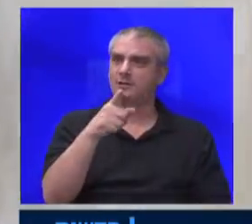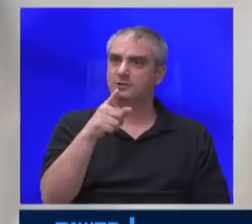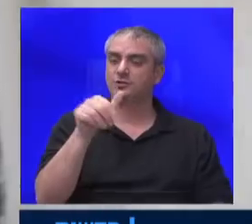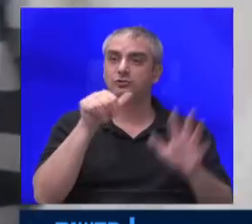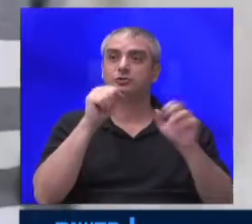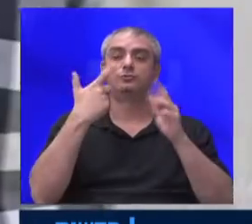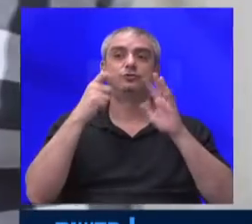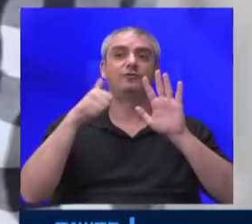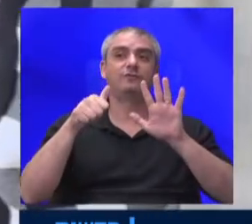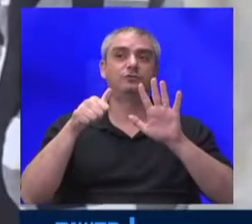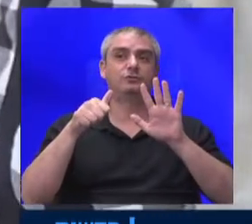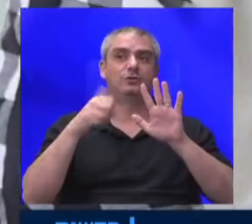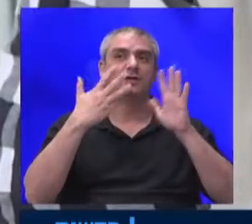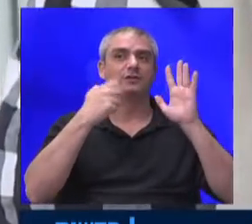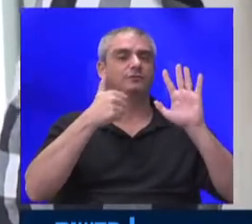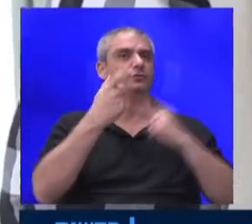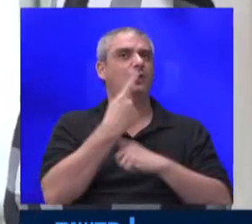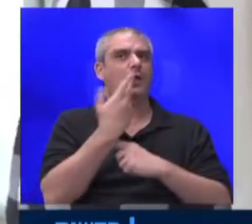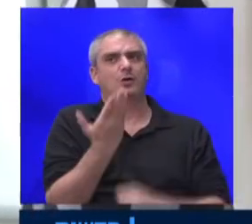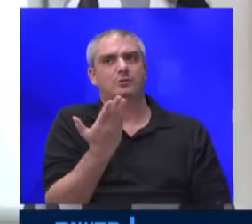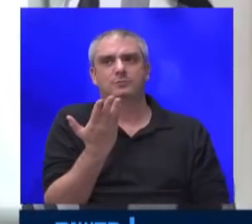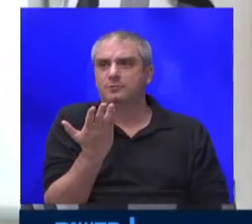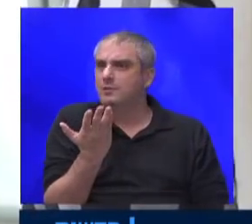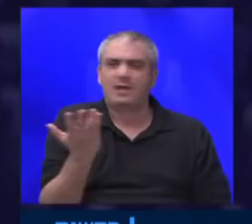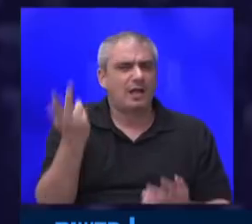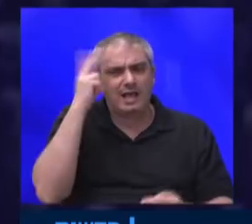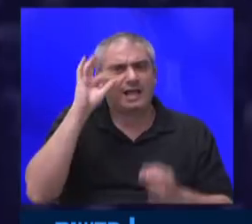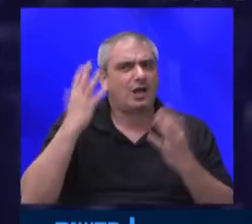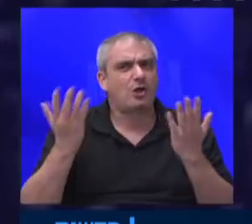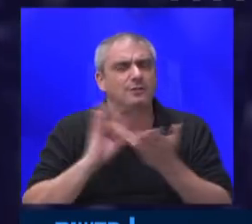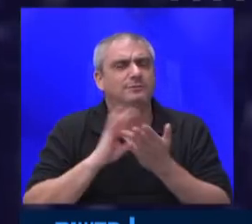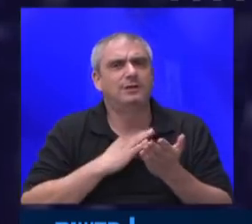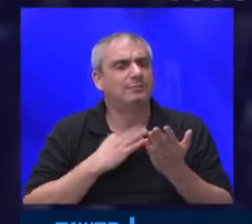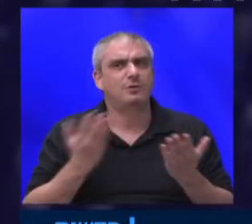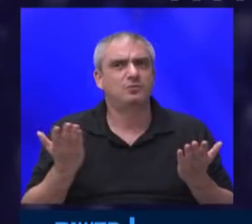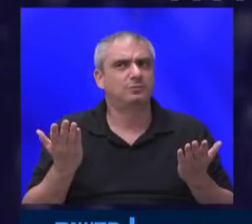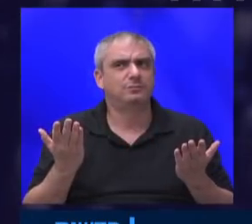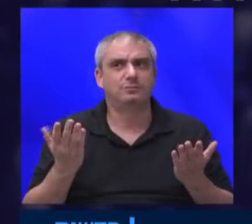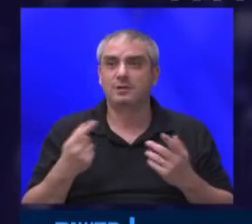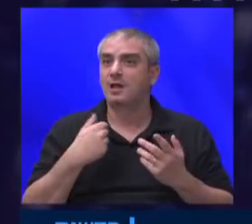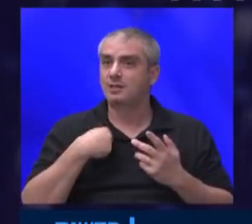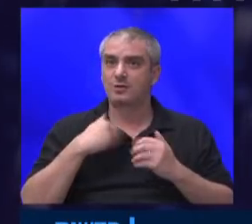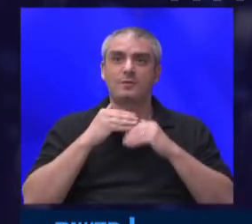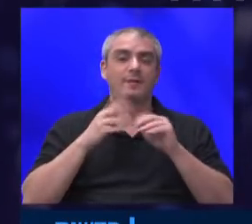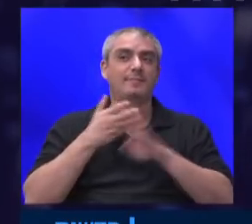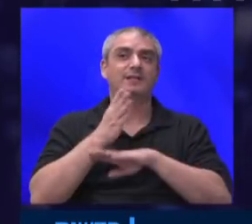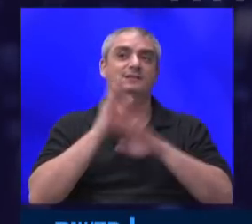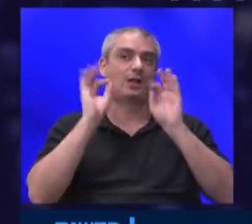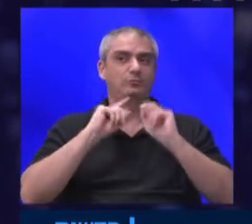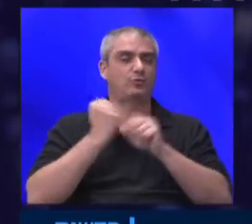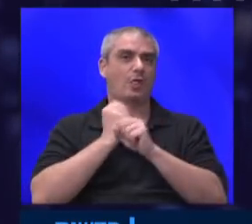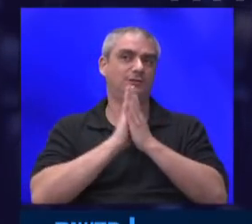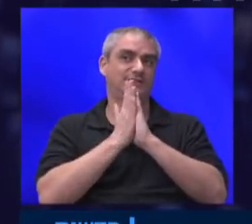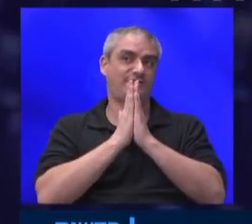676 ו-96 איש. איפה ההיגיון של משרד הבריאות? אנחנו מגבילים הרי את הכניסה לחנויות כדי לא לייצר צפיפות בחנויות,